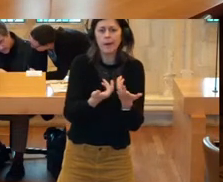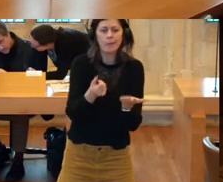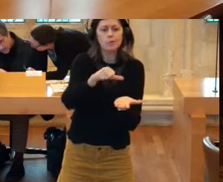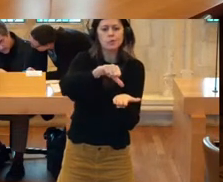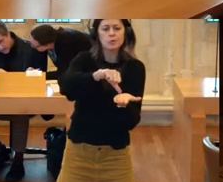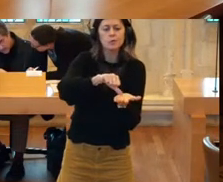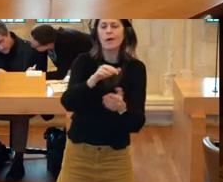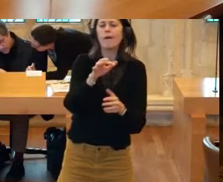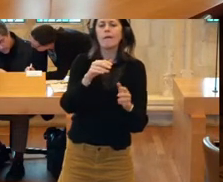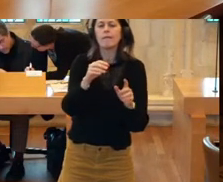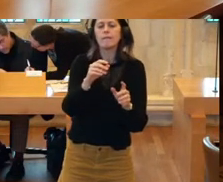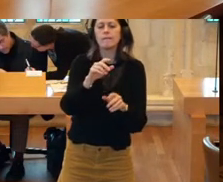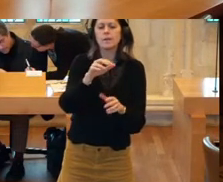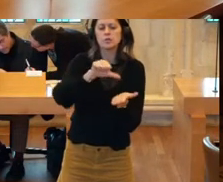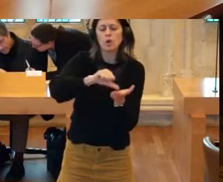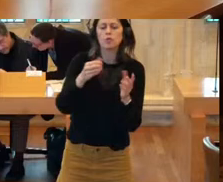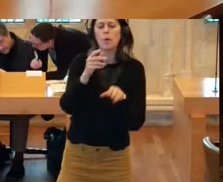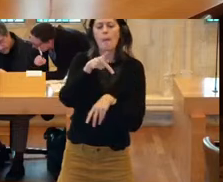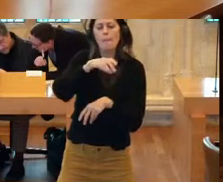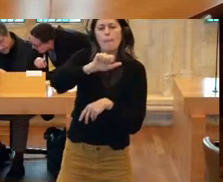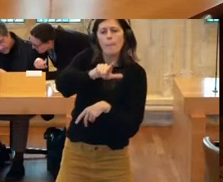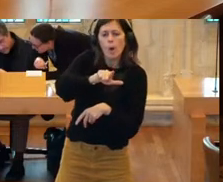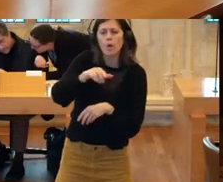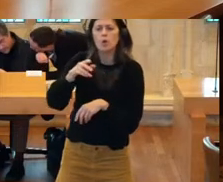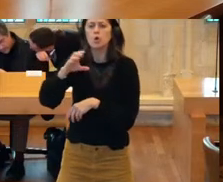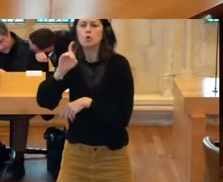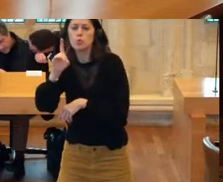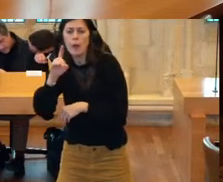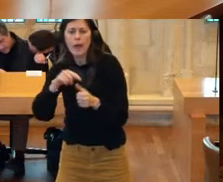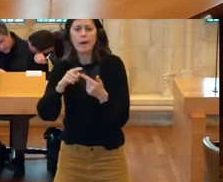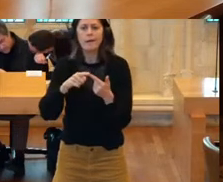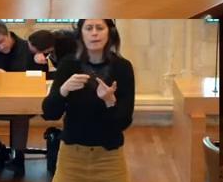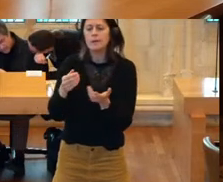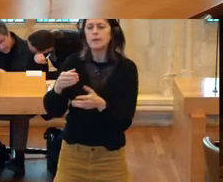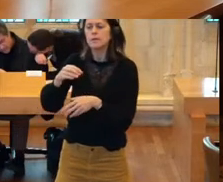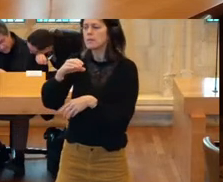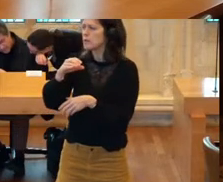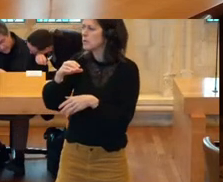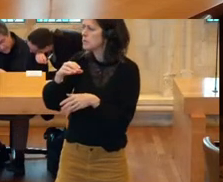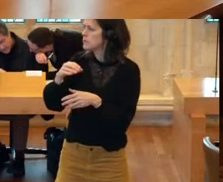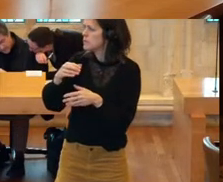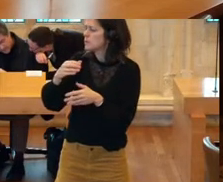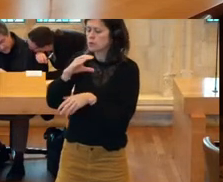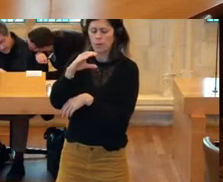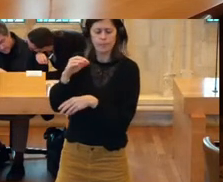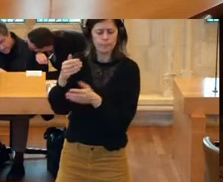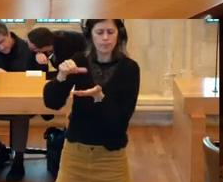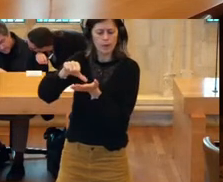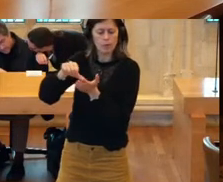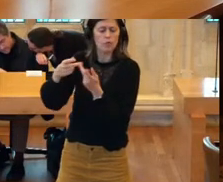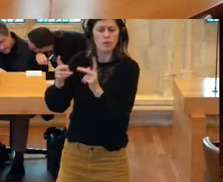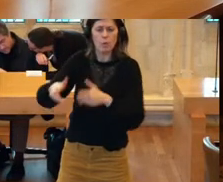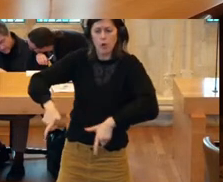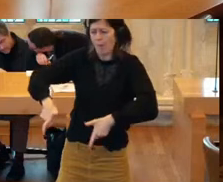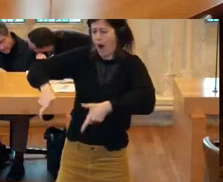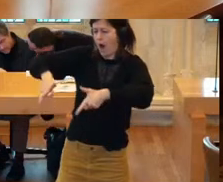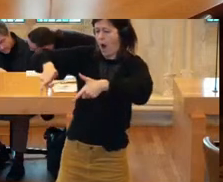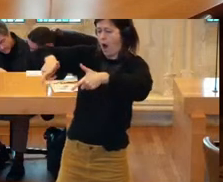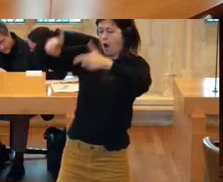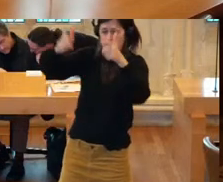Paul Doumer ou le magasin CEA. Des milliers de mètres carrés sont ainsi à l'abandon. Très